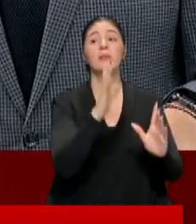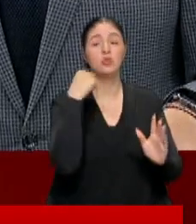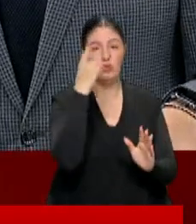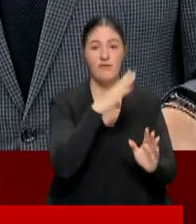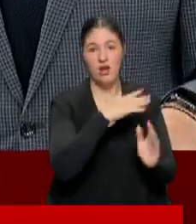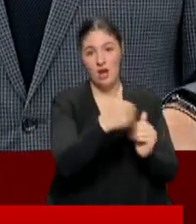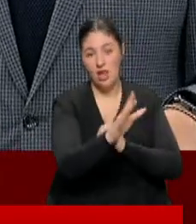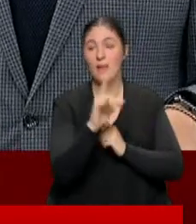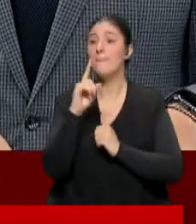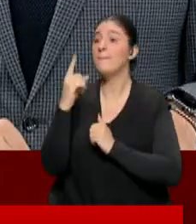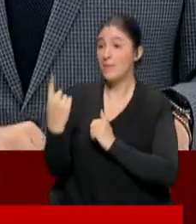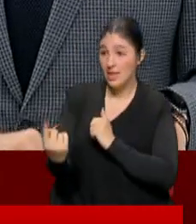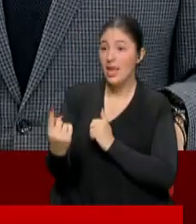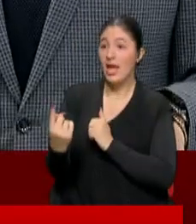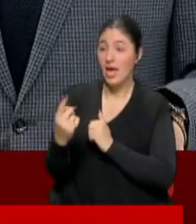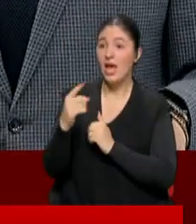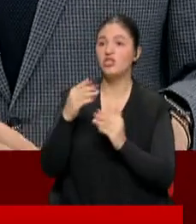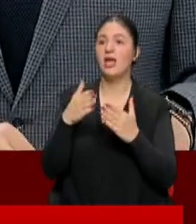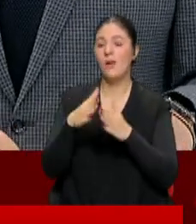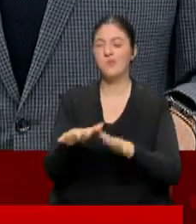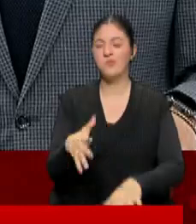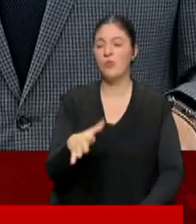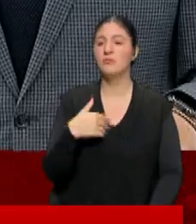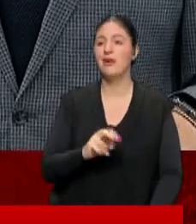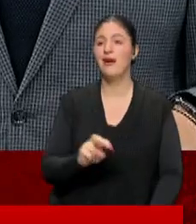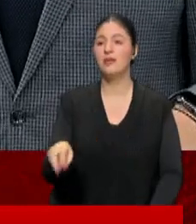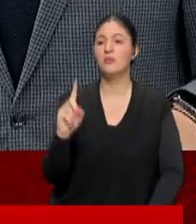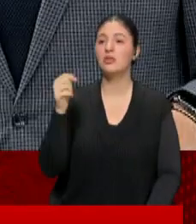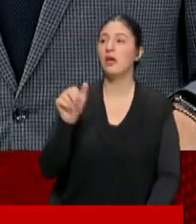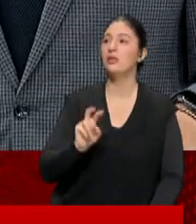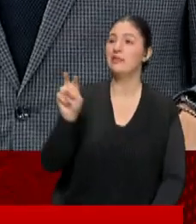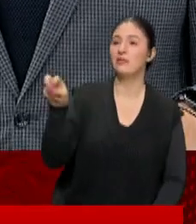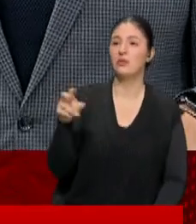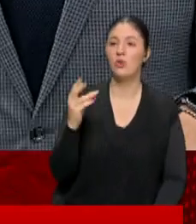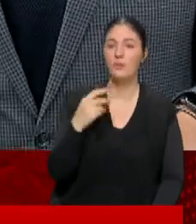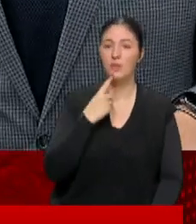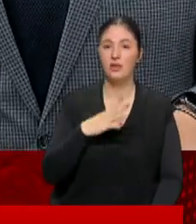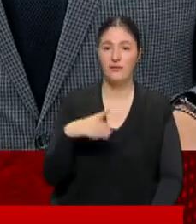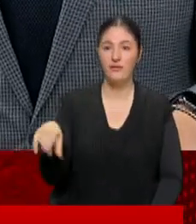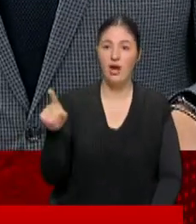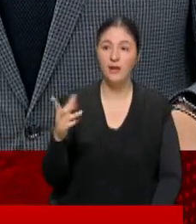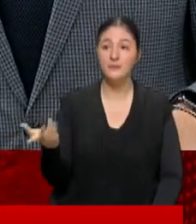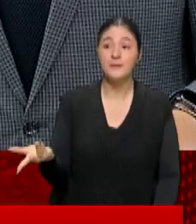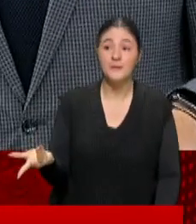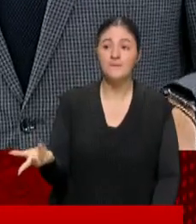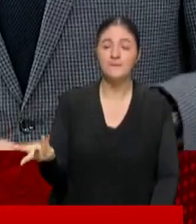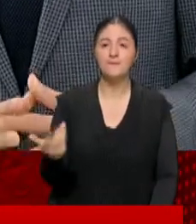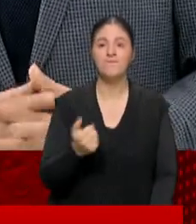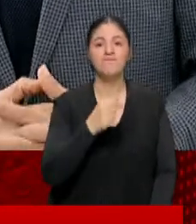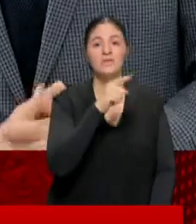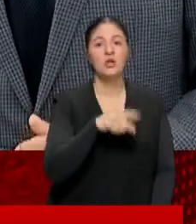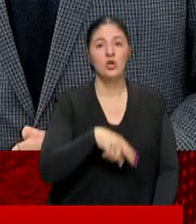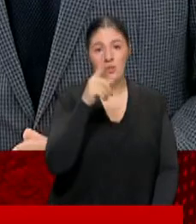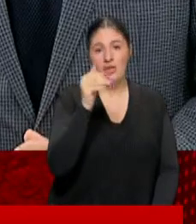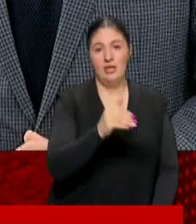ayrılanlar Evet Bir de Eee İşte gemi sallanıyor atlayalım iktidar gemisine binelim diyenler var peki sen